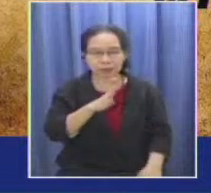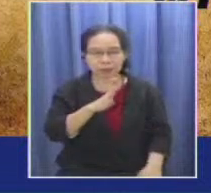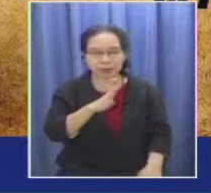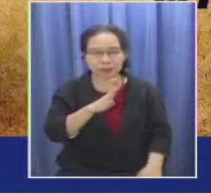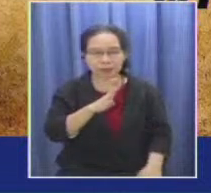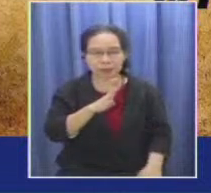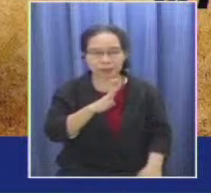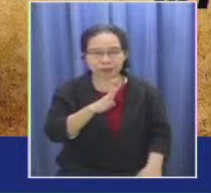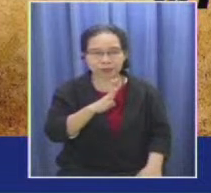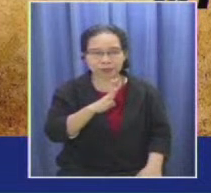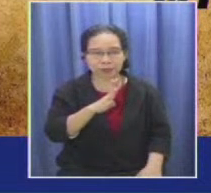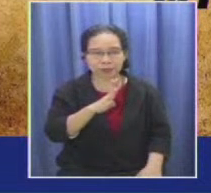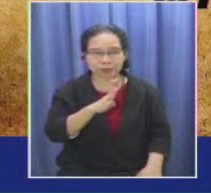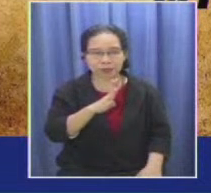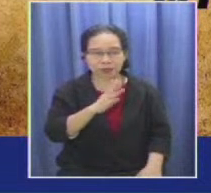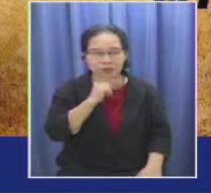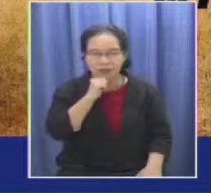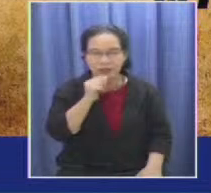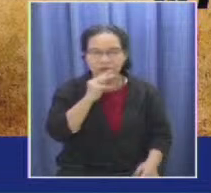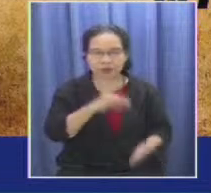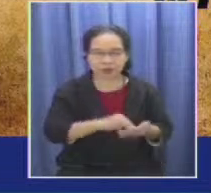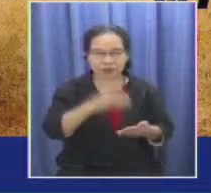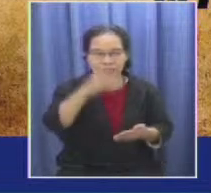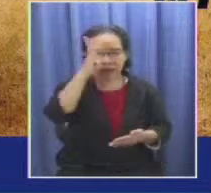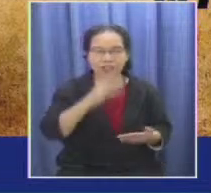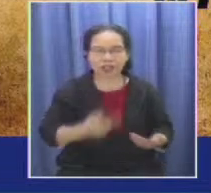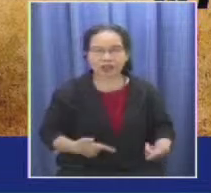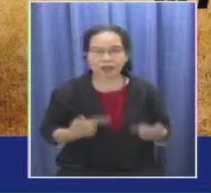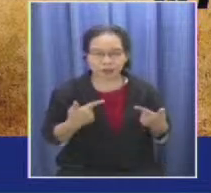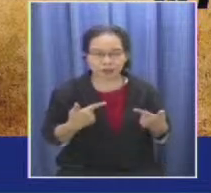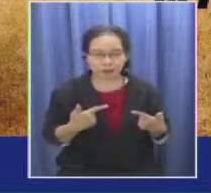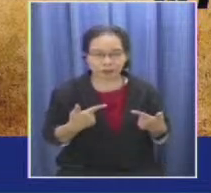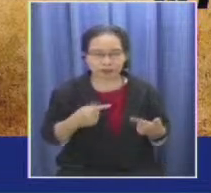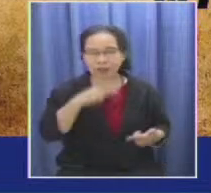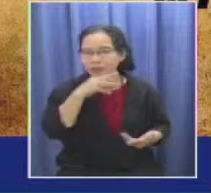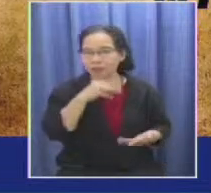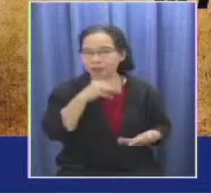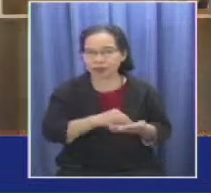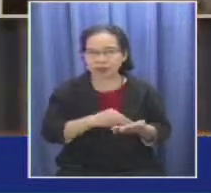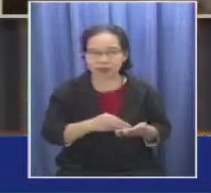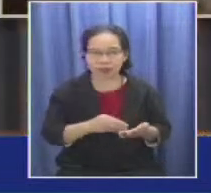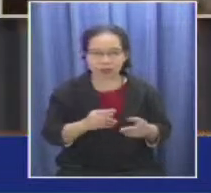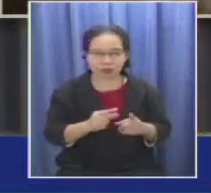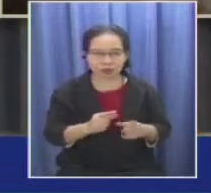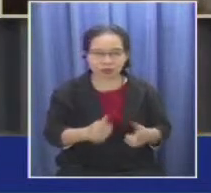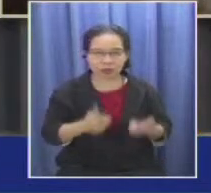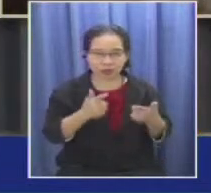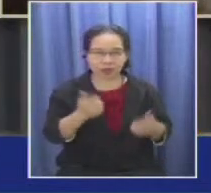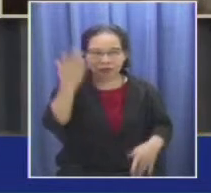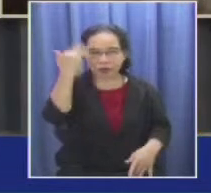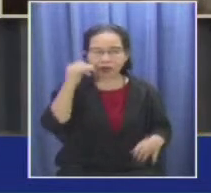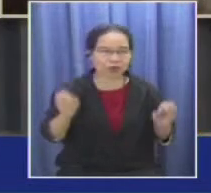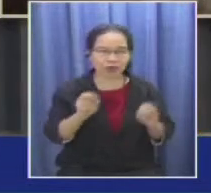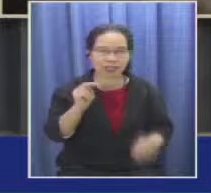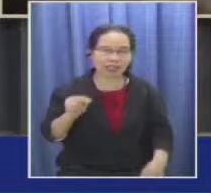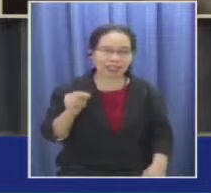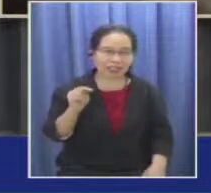ena se yade bi bɔno a won se nipa wahunu se nipa yade a bɔhye bebre no mo hwehye